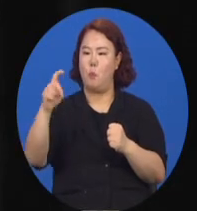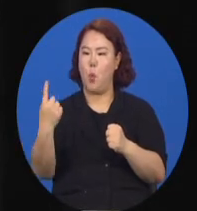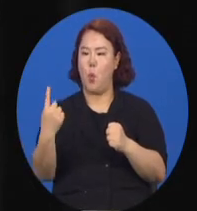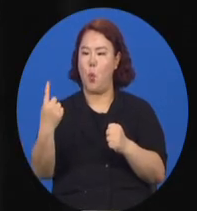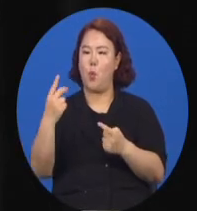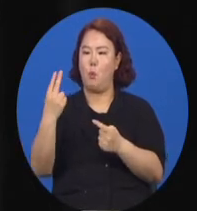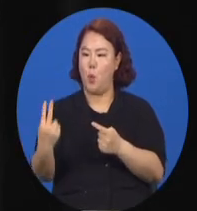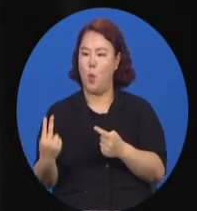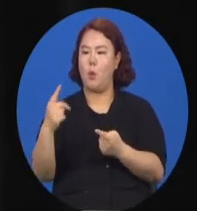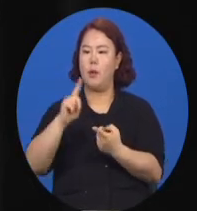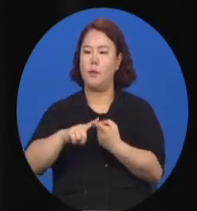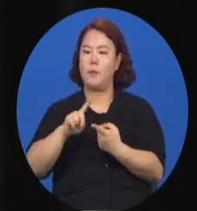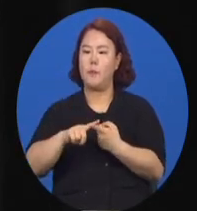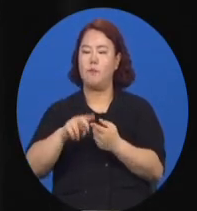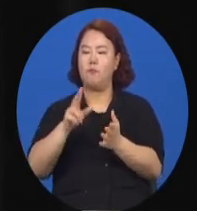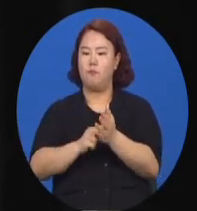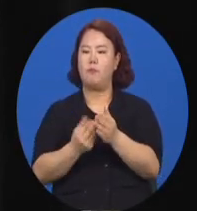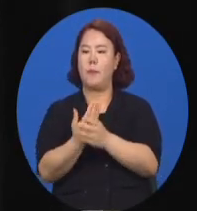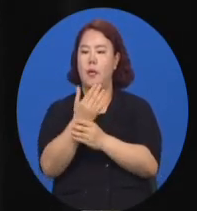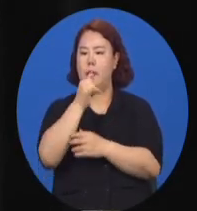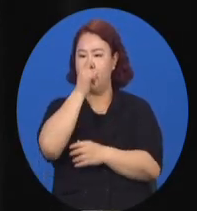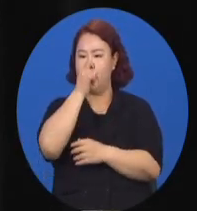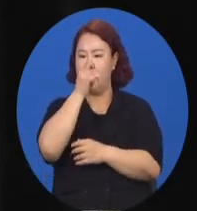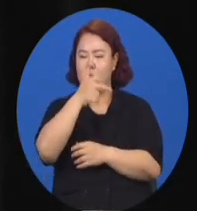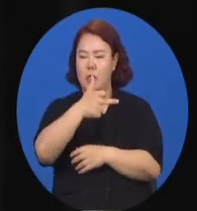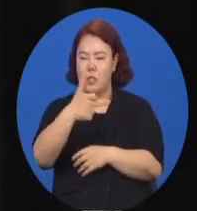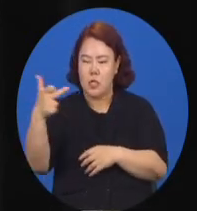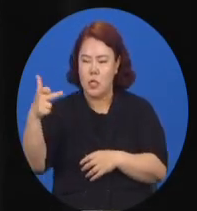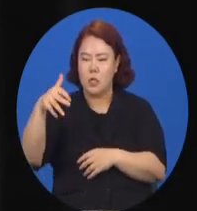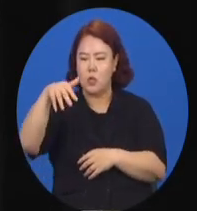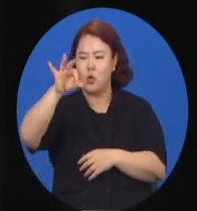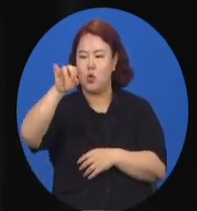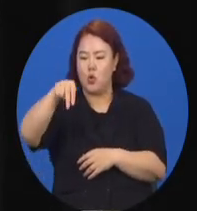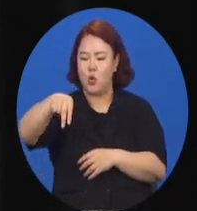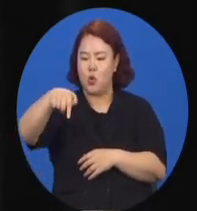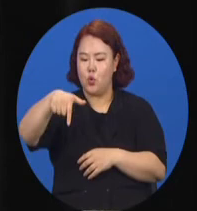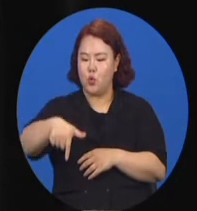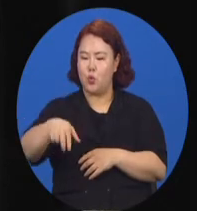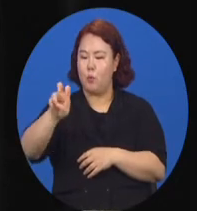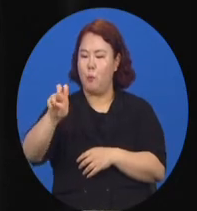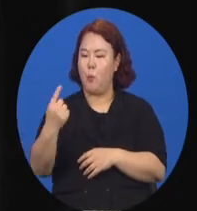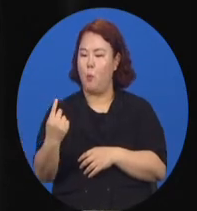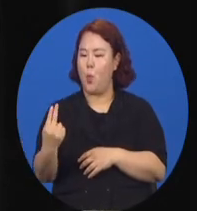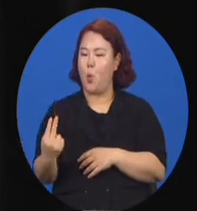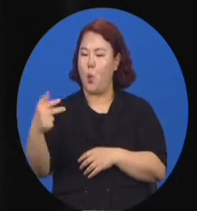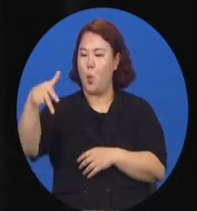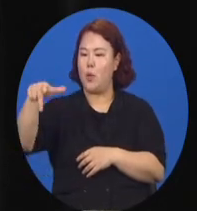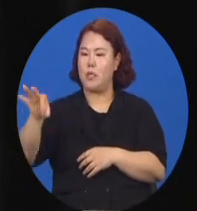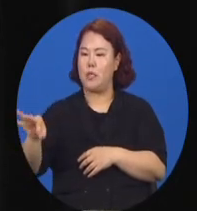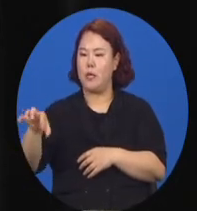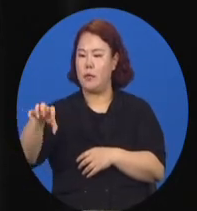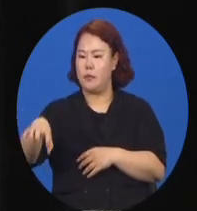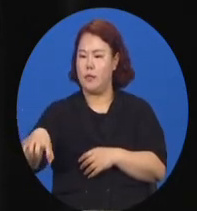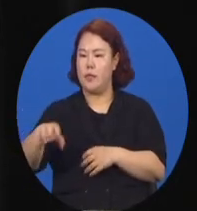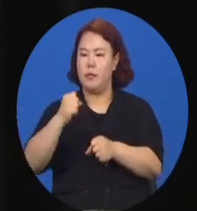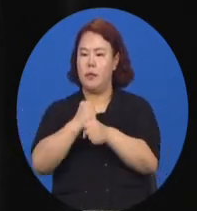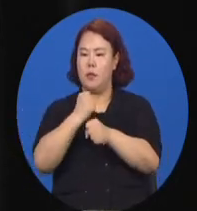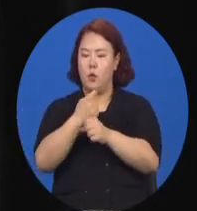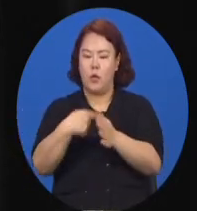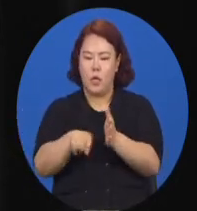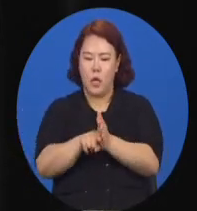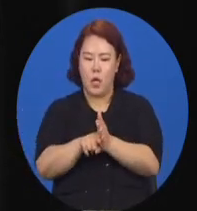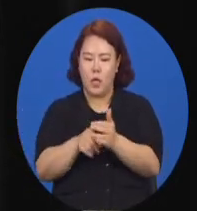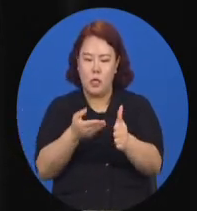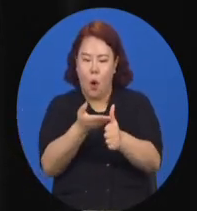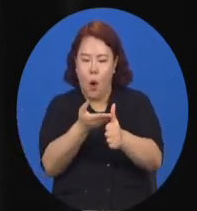많이 발생되고 있기 때문에 저희들이 초대형 육묘장을 이 설립을 해서 육묘를 제공해드리는 사업도